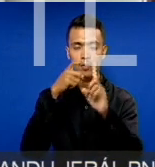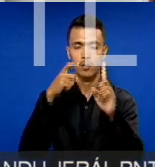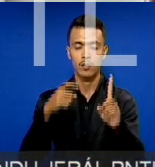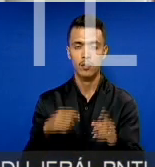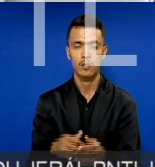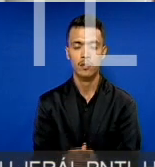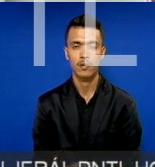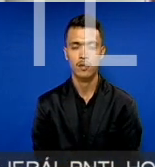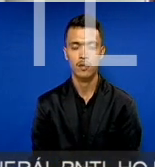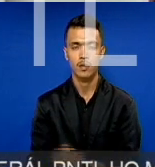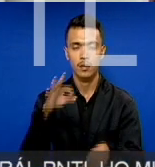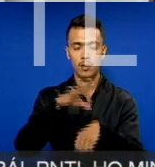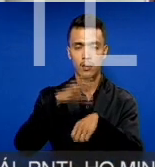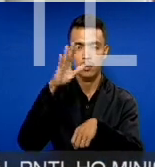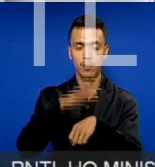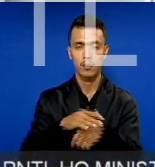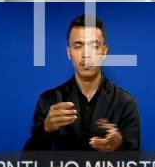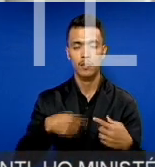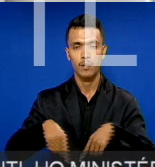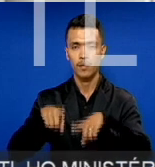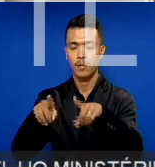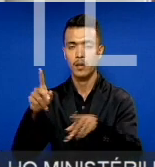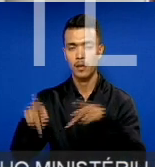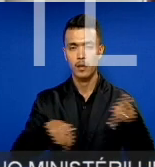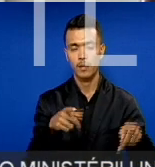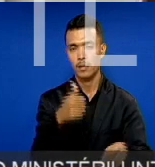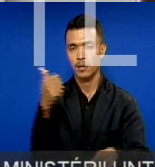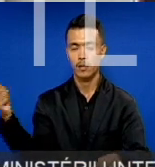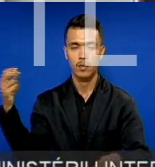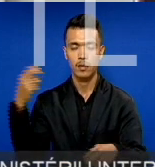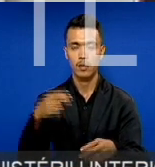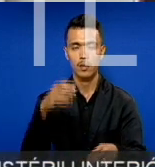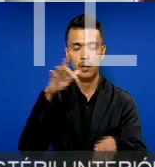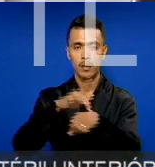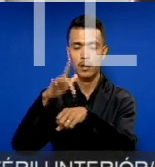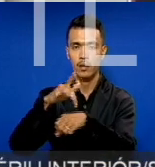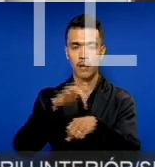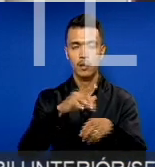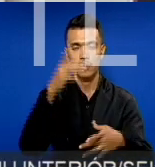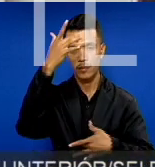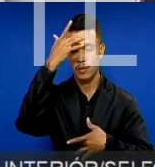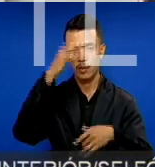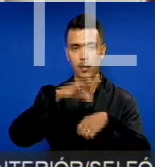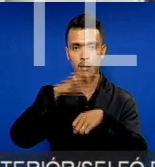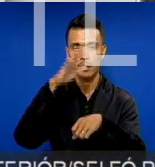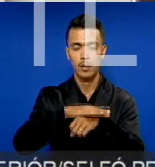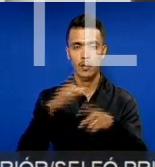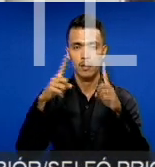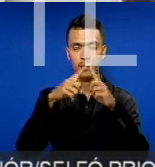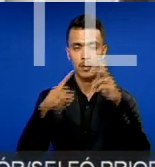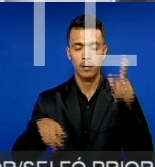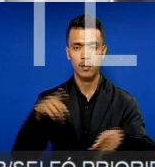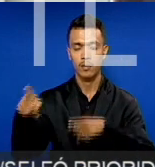depois kosi susuk ne ni tata fila fali em selu ne ma raet moras dengue ne bai ha fali itne komunidad lu ina